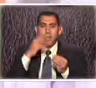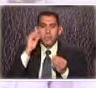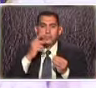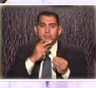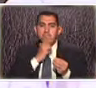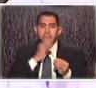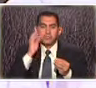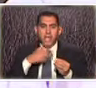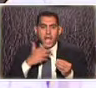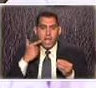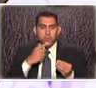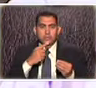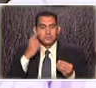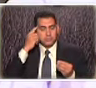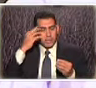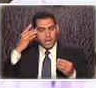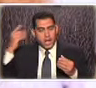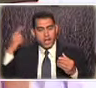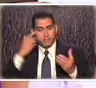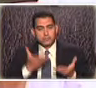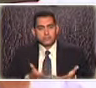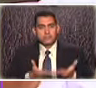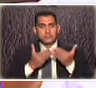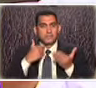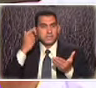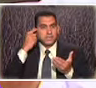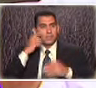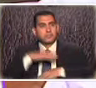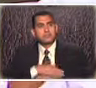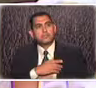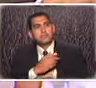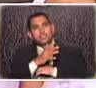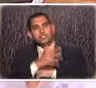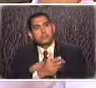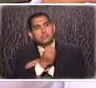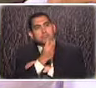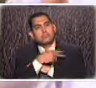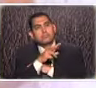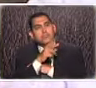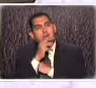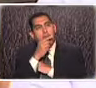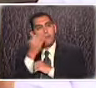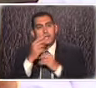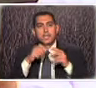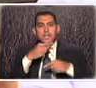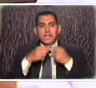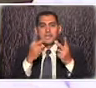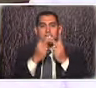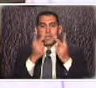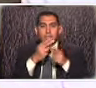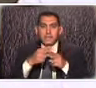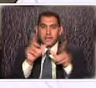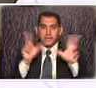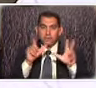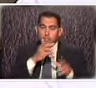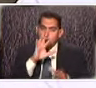معنى راقي تحلم به وتعيشه ممكن تسمعه في درس ممكن تراه في مسلسل